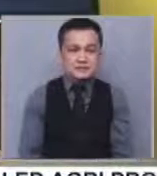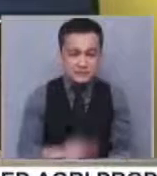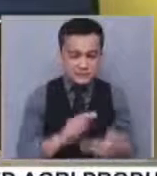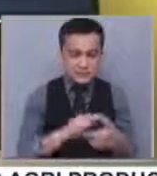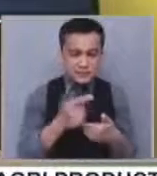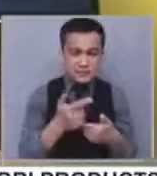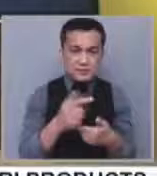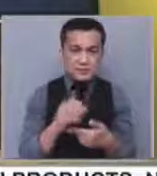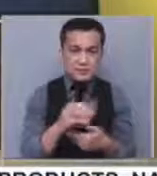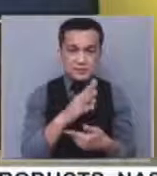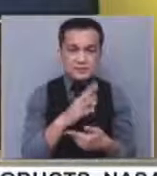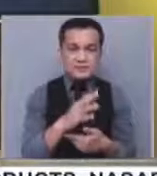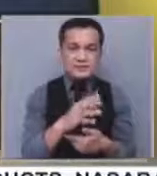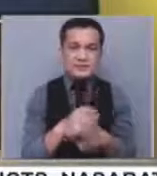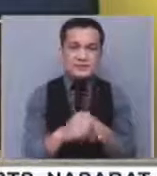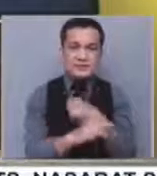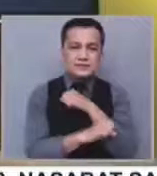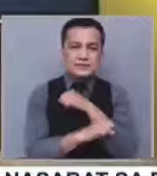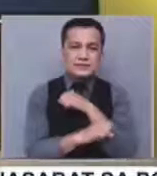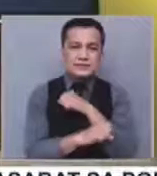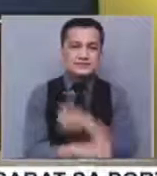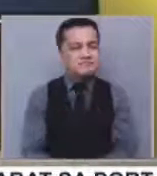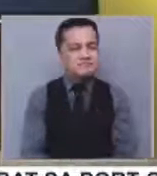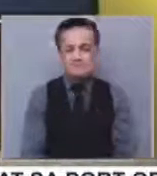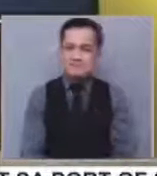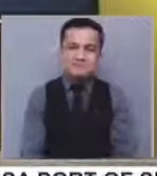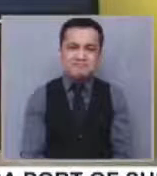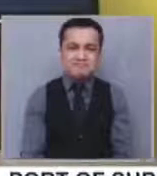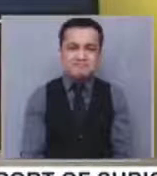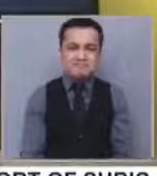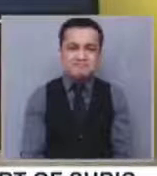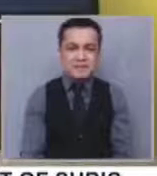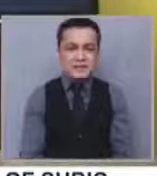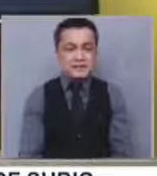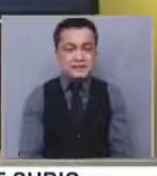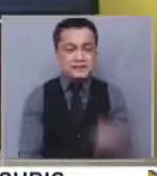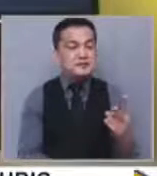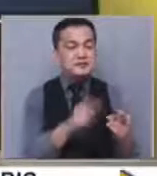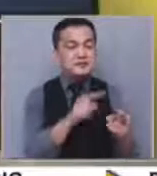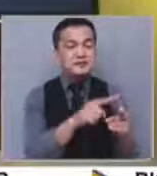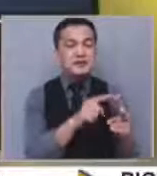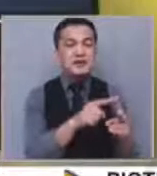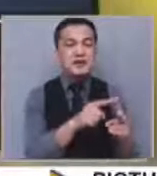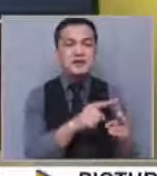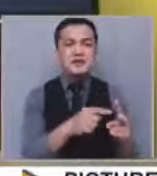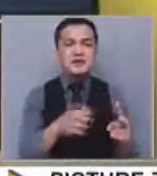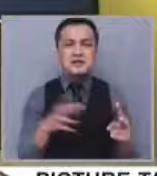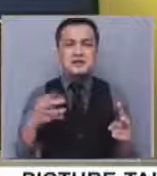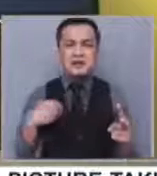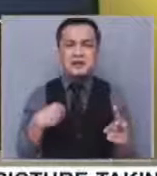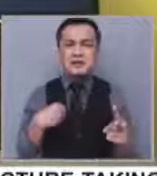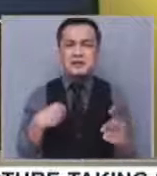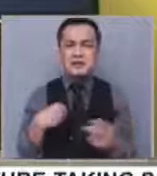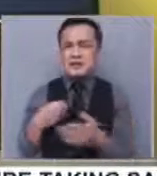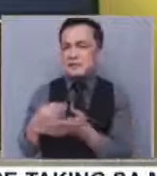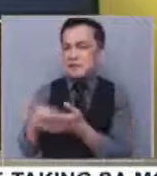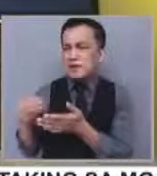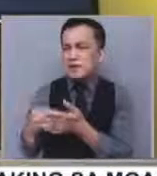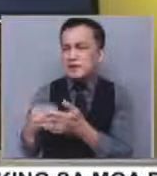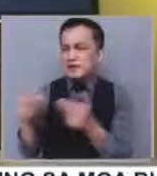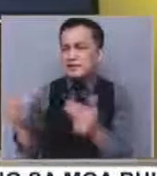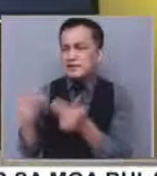sa mga tinangay na mga salarin. At isa sa kanila inaming panggasto sa online sabong. Ay, talpakan